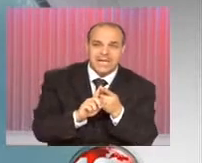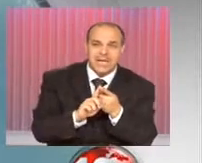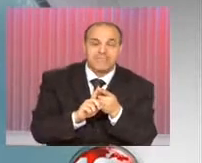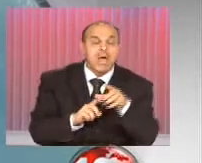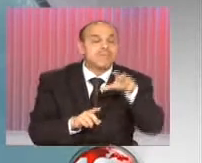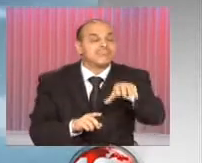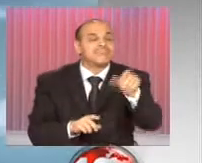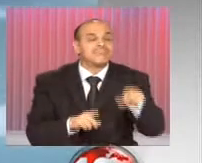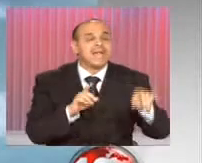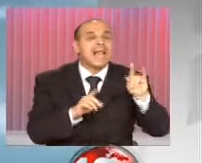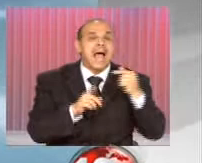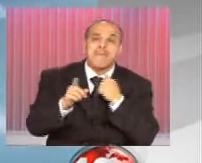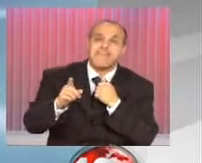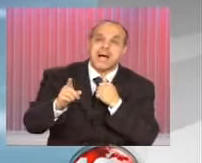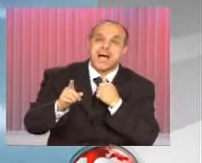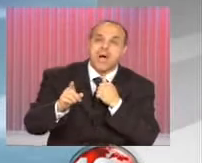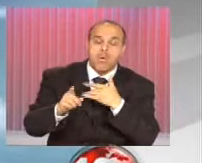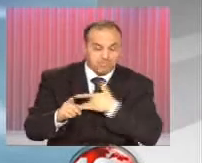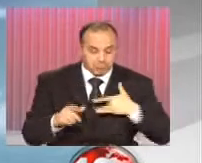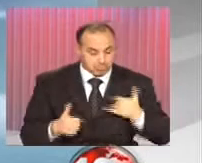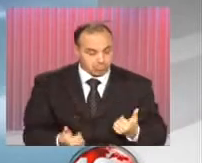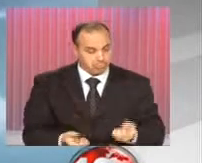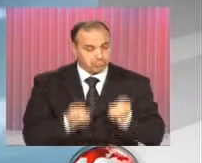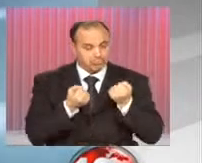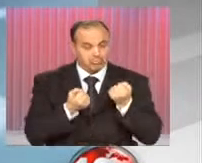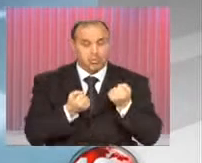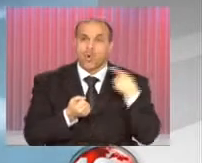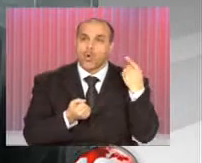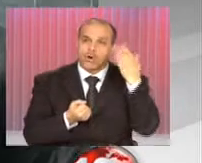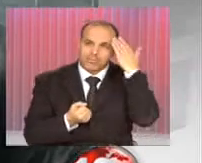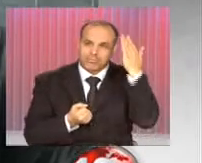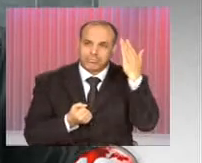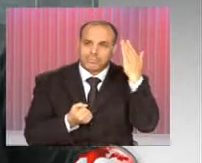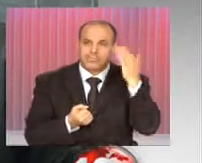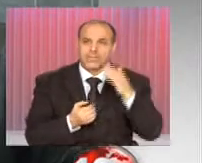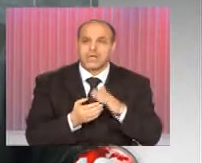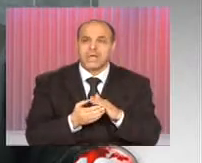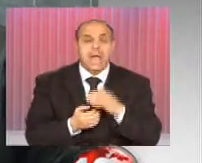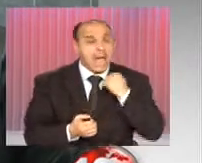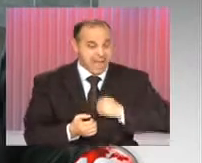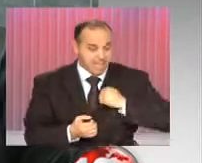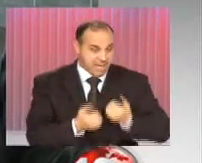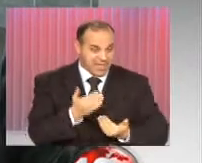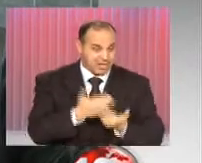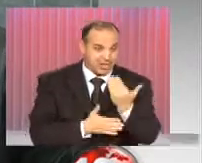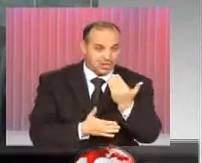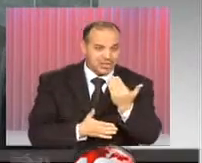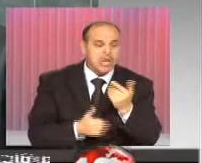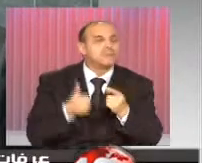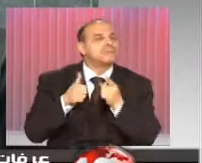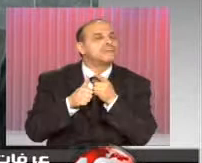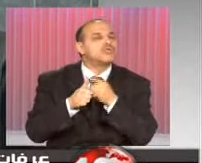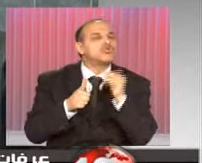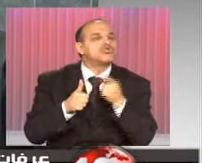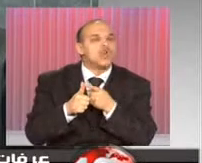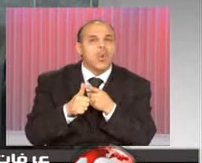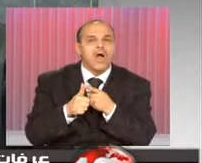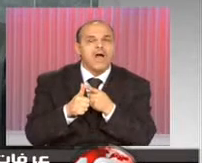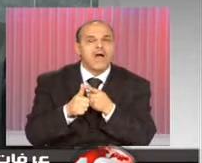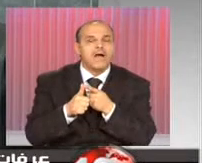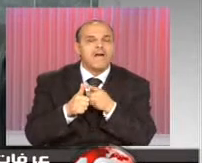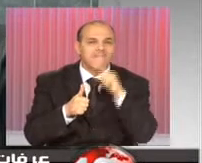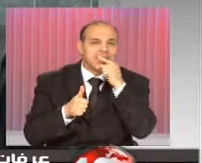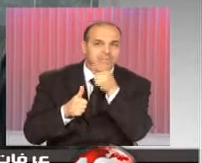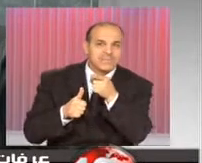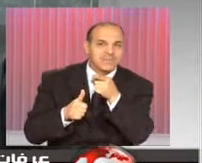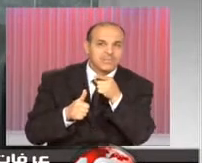الحمى، وفوائده الصحيه يؤكدها الجميع. والله بالنسبة للحمام هذا يعني فاش يتميز في معتمدية الحمام،